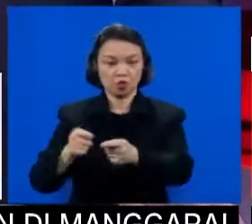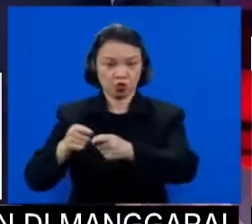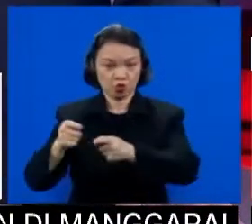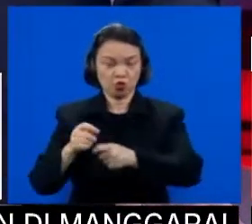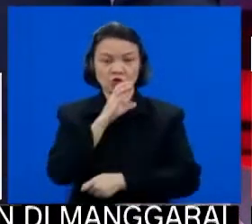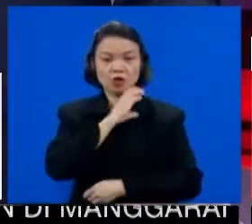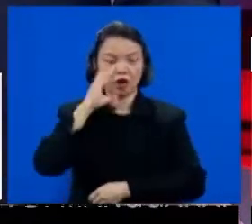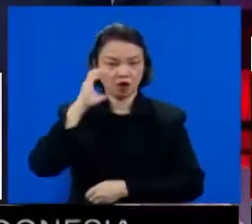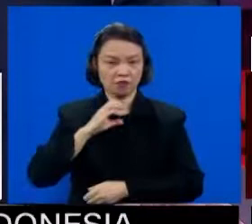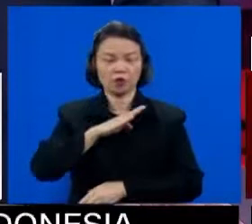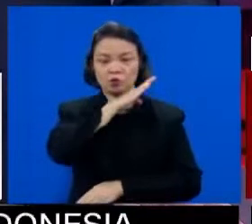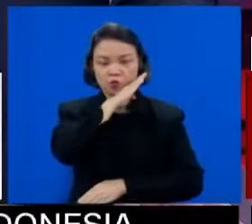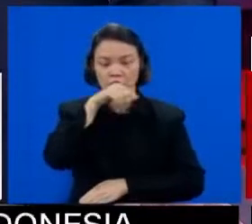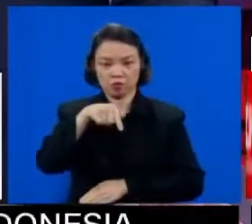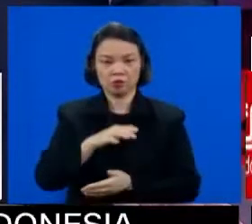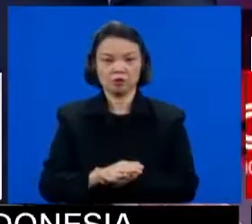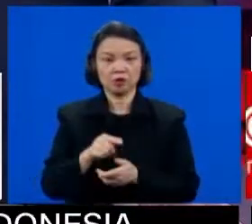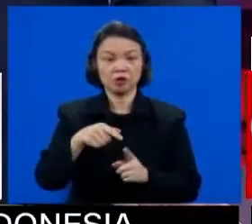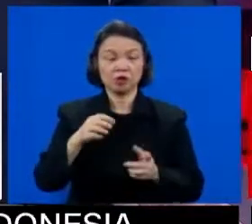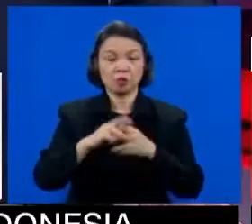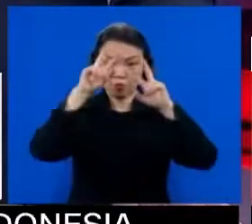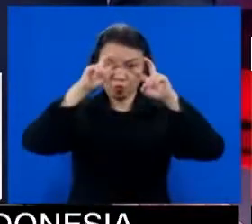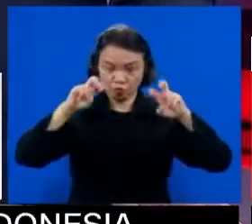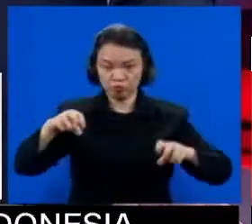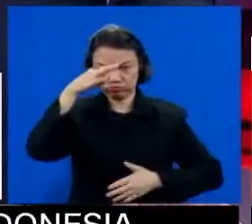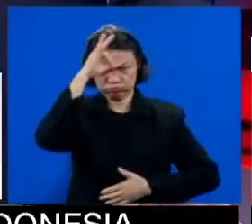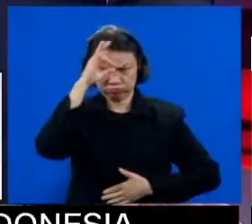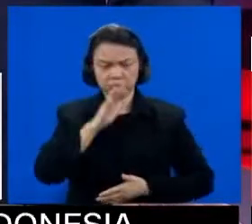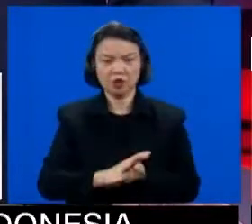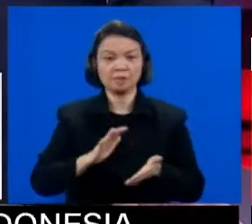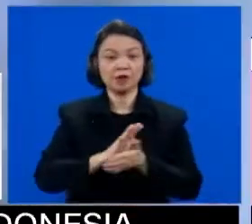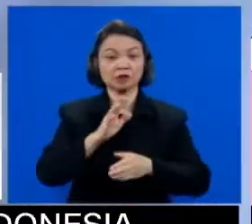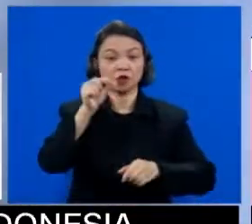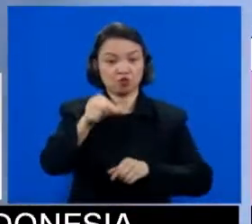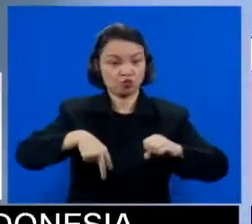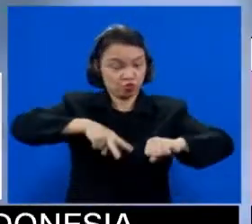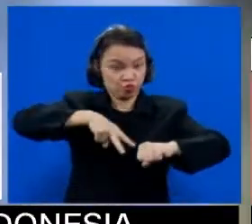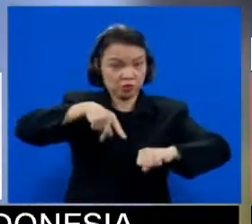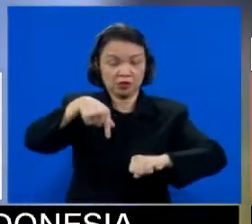mengusut pelaku pengeroyokan kepada pemain sinetron yang juga mantan pesepak bola.